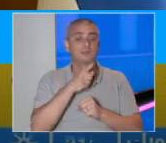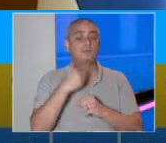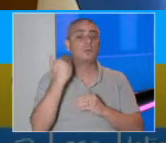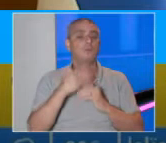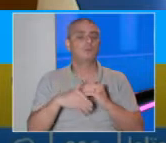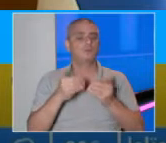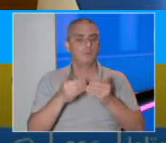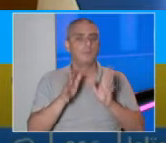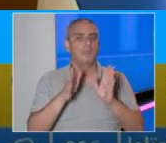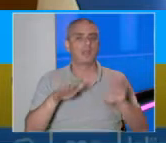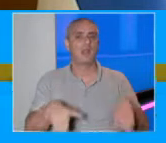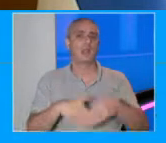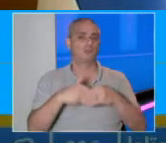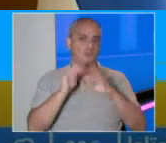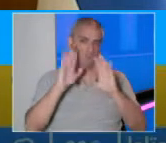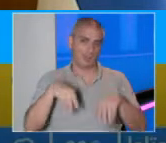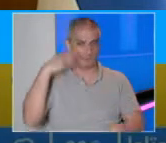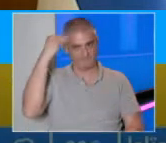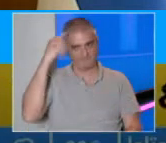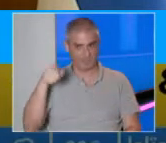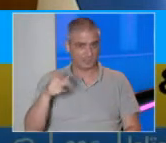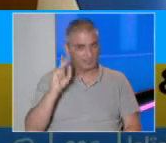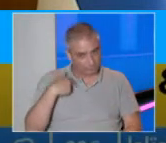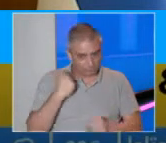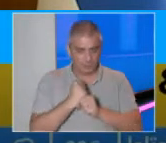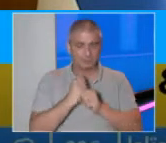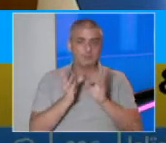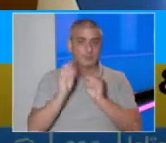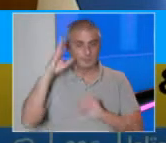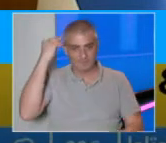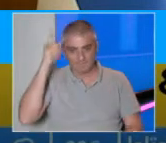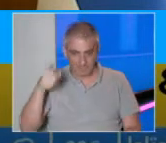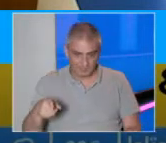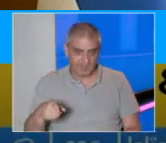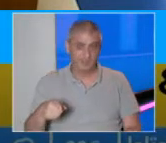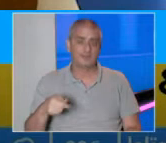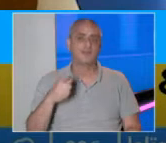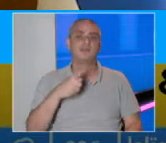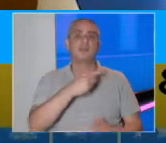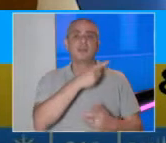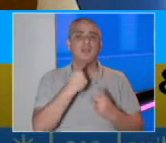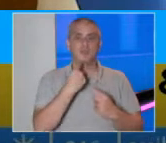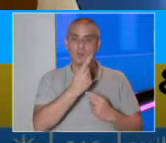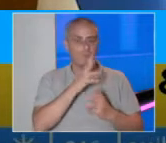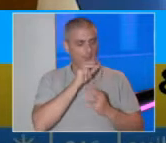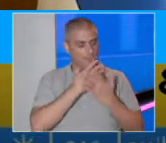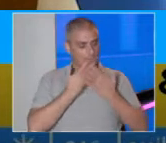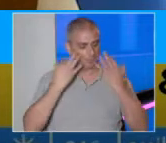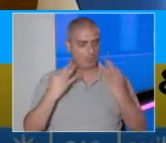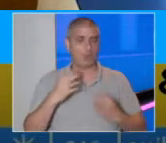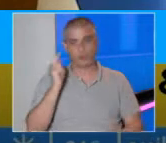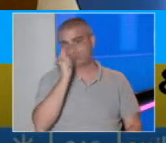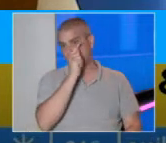בסוף הפתח לשלום גם עם הפלסטינים, שנוכל לעשות שלום גם איתם, גם עם הפלסטינים. נתניהו אומר את זה בכל ברור